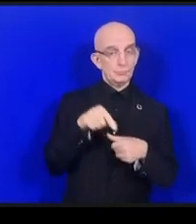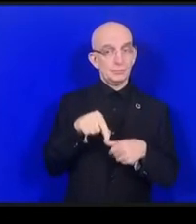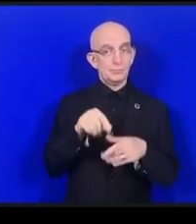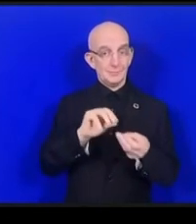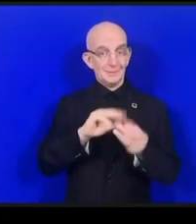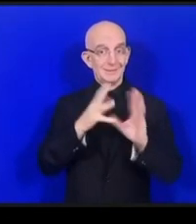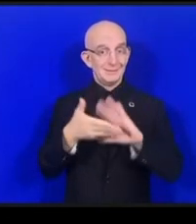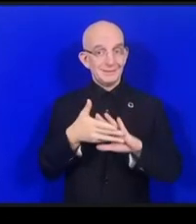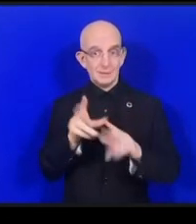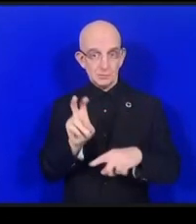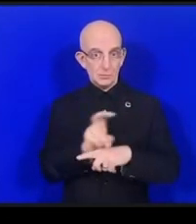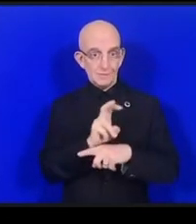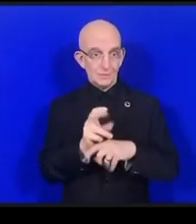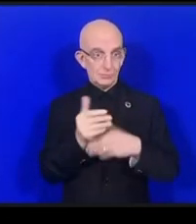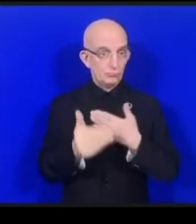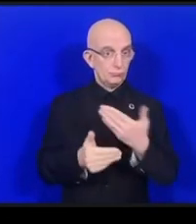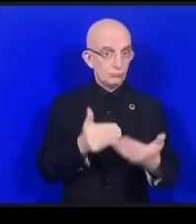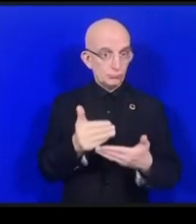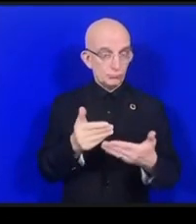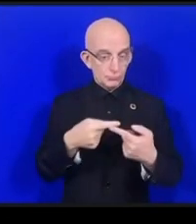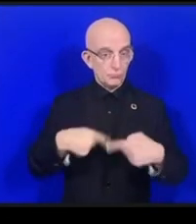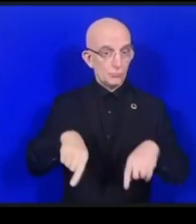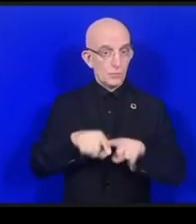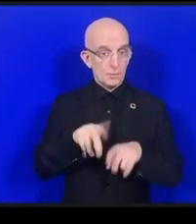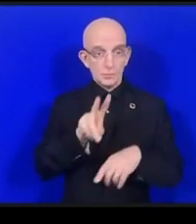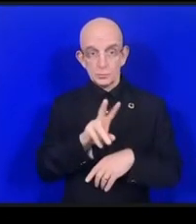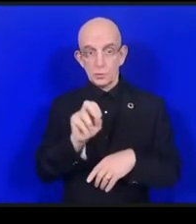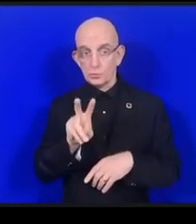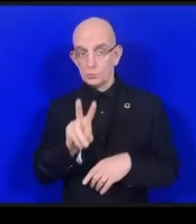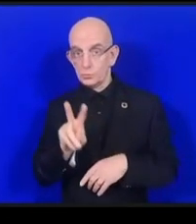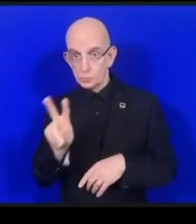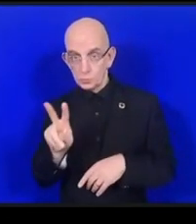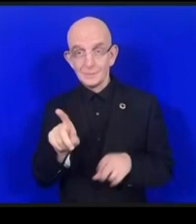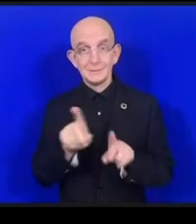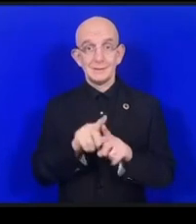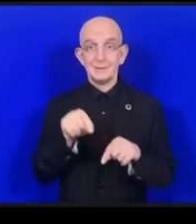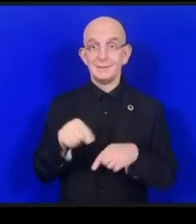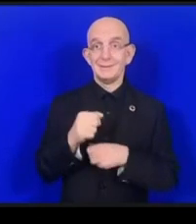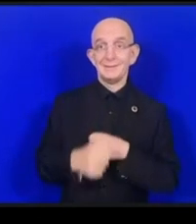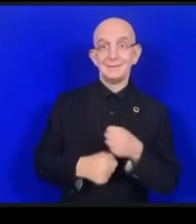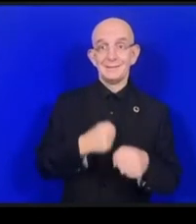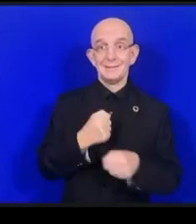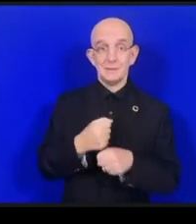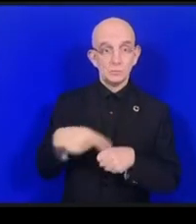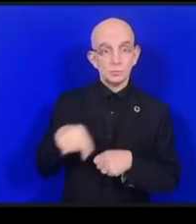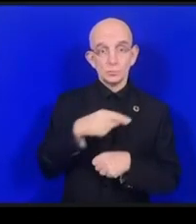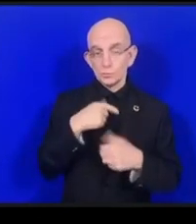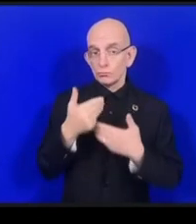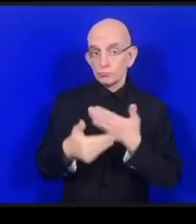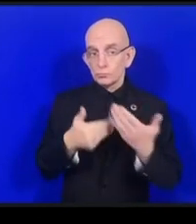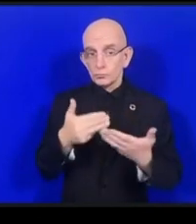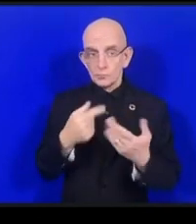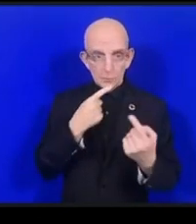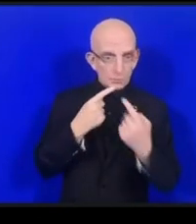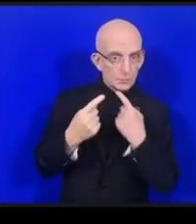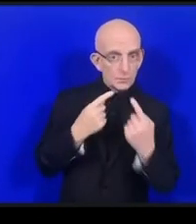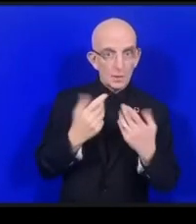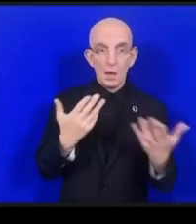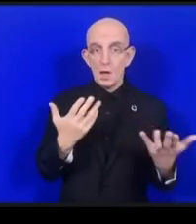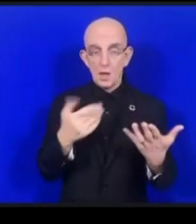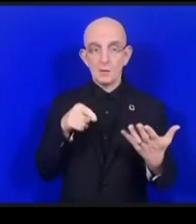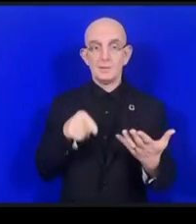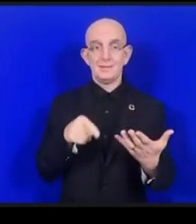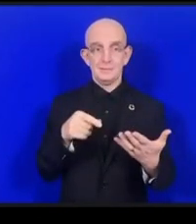большую поо по информированности молодёжи о Вио мы провели